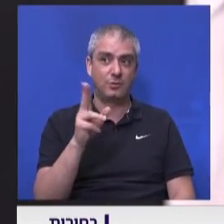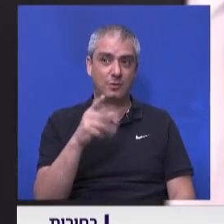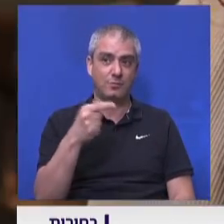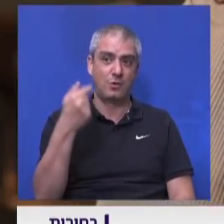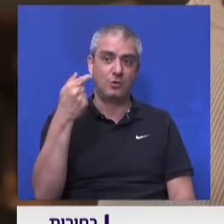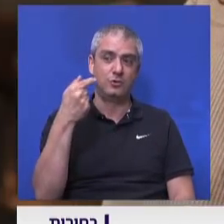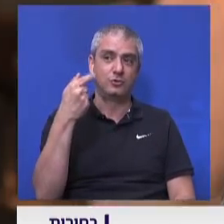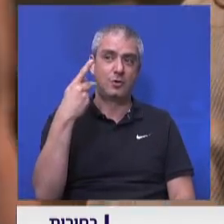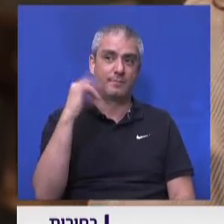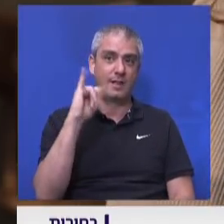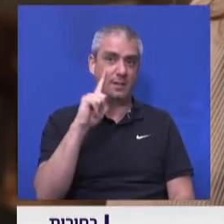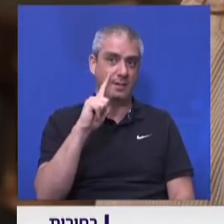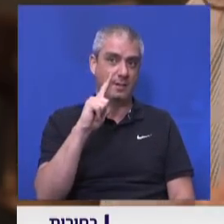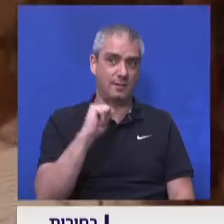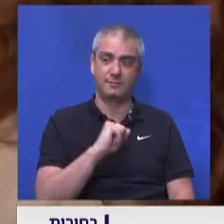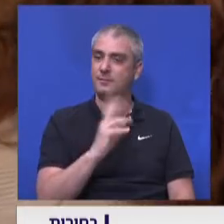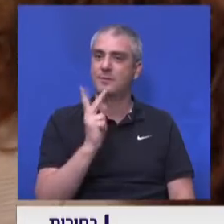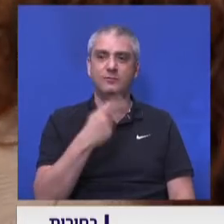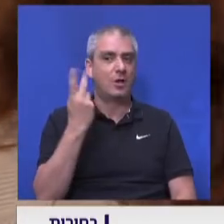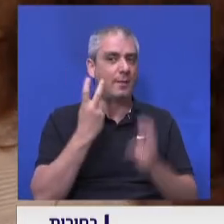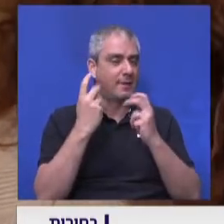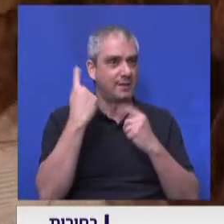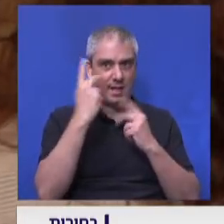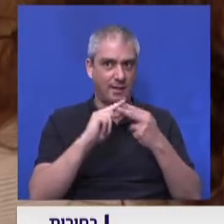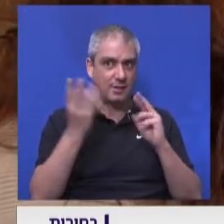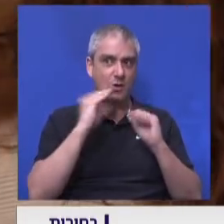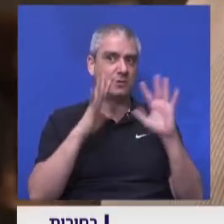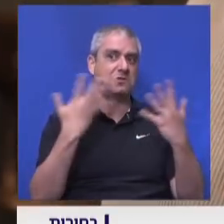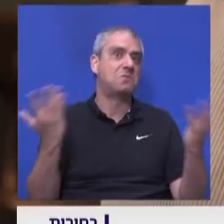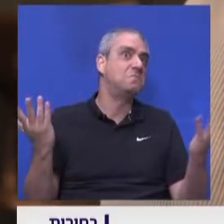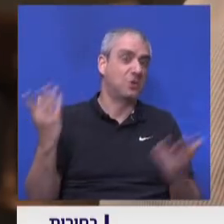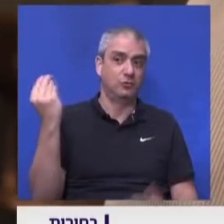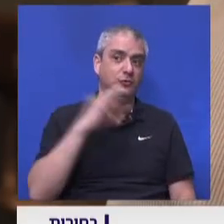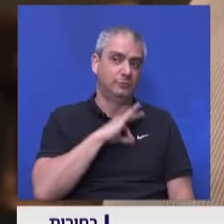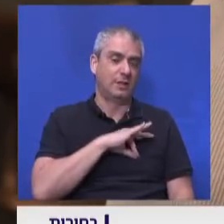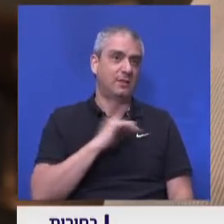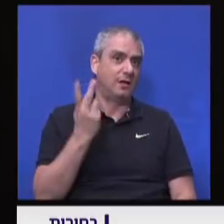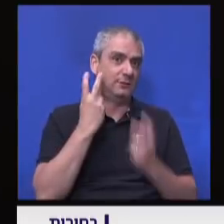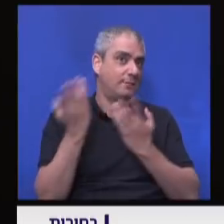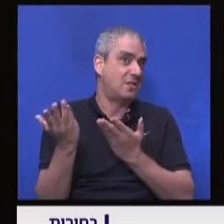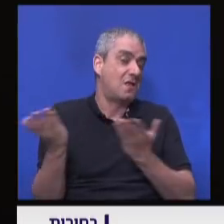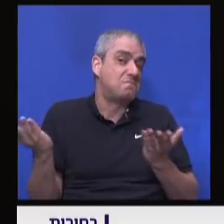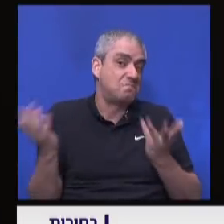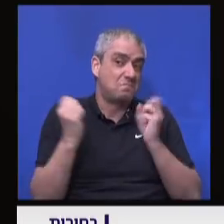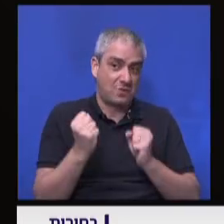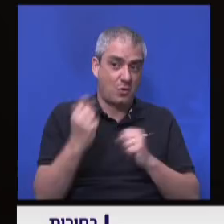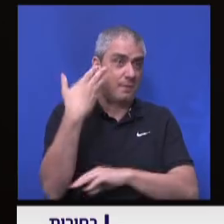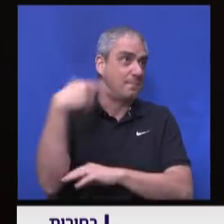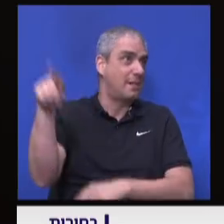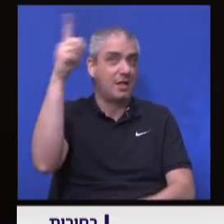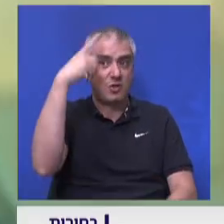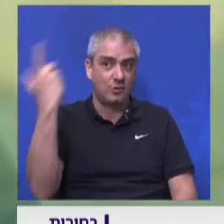Peele. מה אפשר לעשות עם המידע הגנטי שלי עוד 10 שנים? כן, יש גורמים שיש להם אינטרס במידע הזה, בטח גורמים מדינתיים.